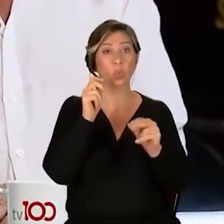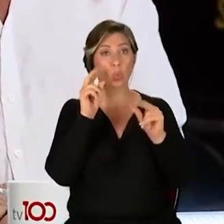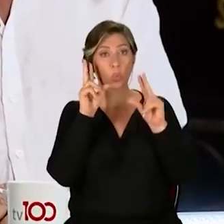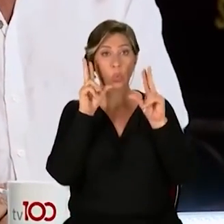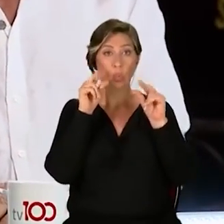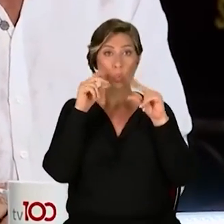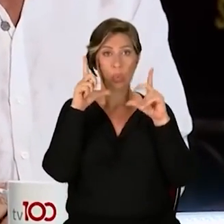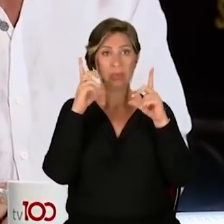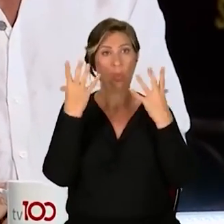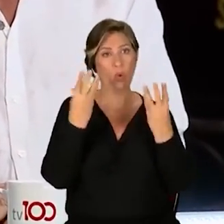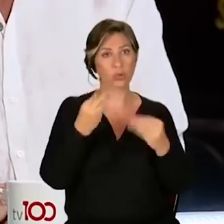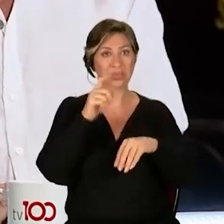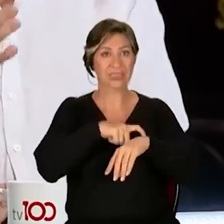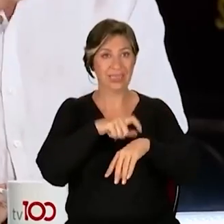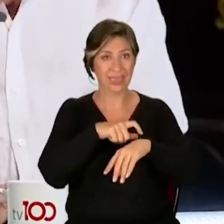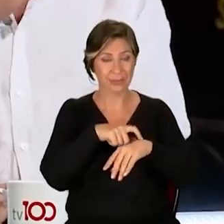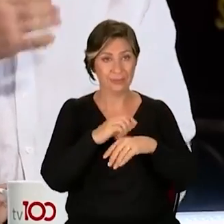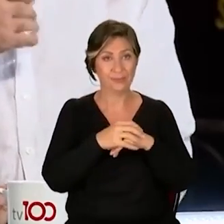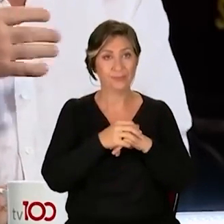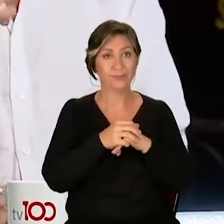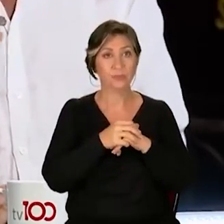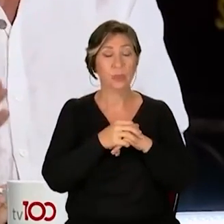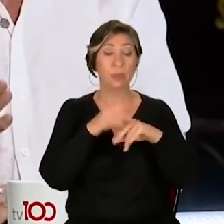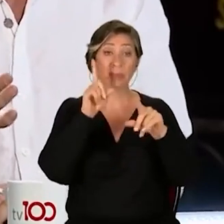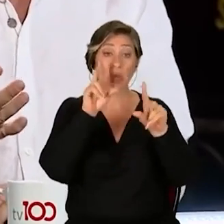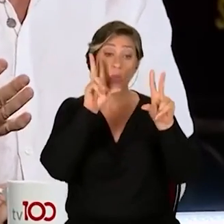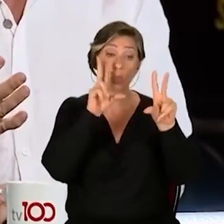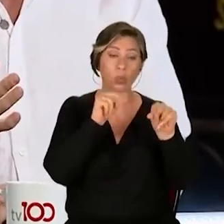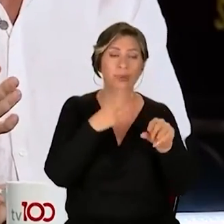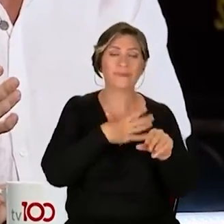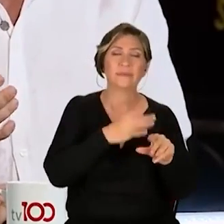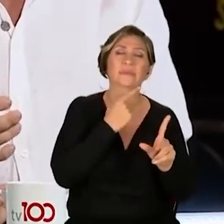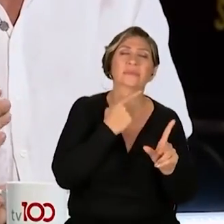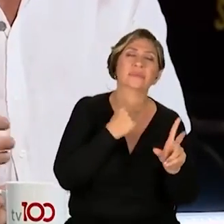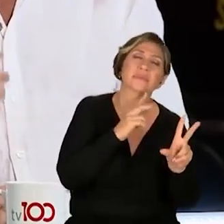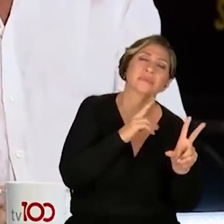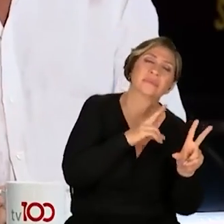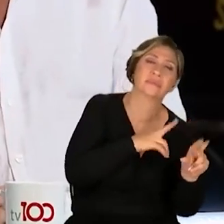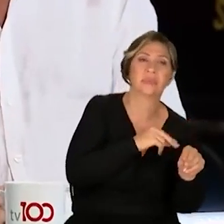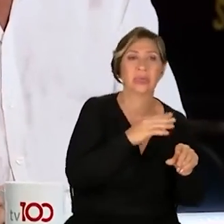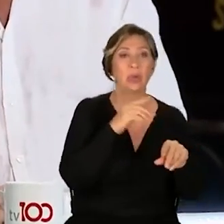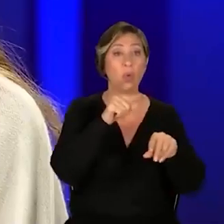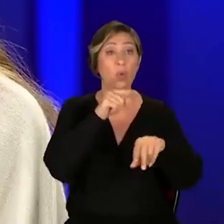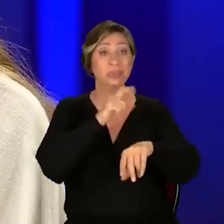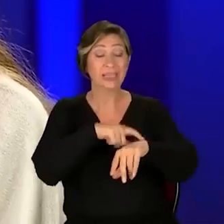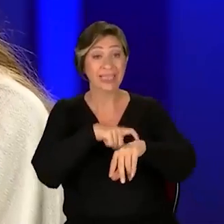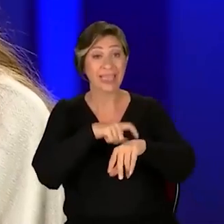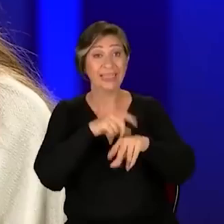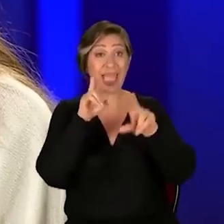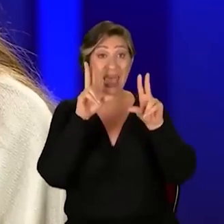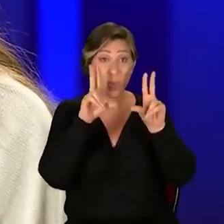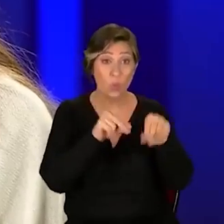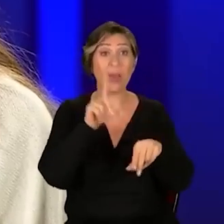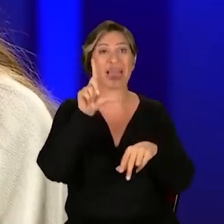daha eğilimli olduğumuz saatler. Bir de uykuya daha eğilimli olduğumuz saatler var. Uykuya eğilimli saatlerde